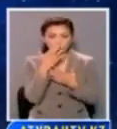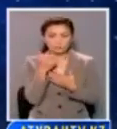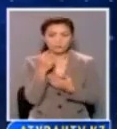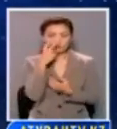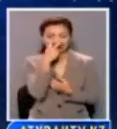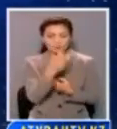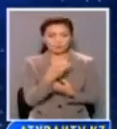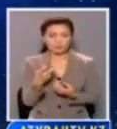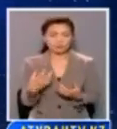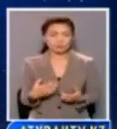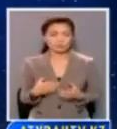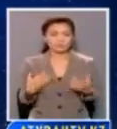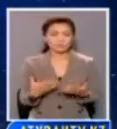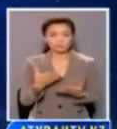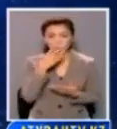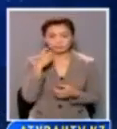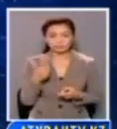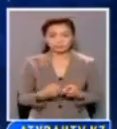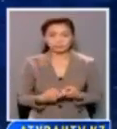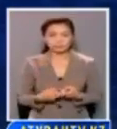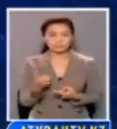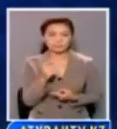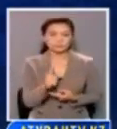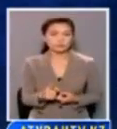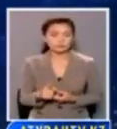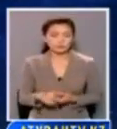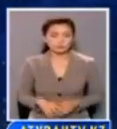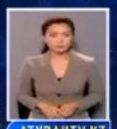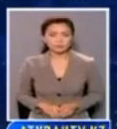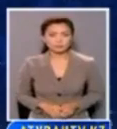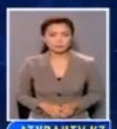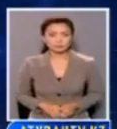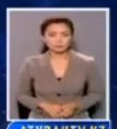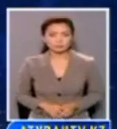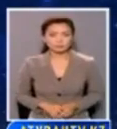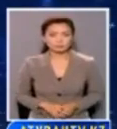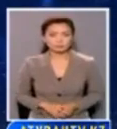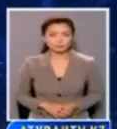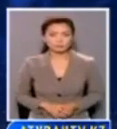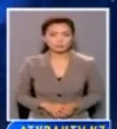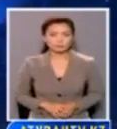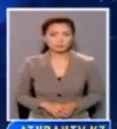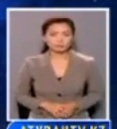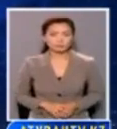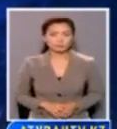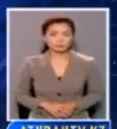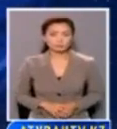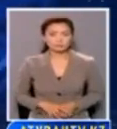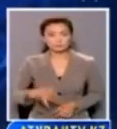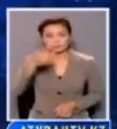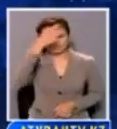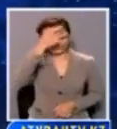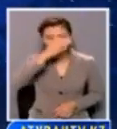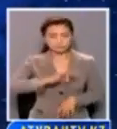боқтың иісі ғой енді. Сұмдық, мына иіс Атырауға газ болып барады екен. Сосын сондай Атыраудан соңынан иіс шығады, сосын бас ауру.